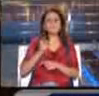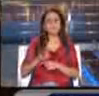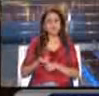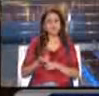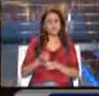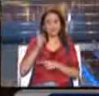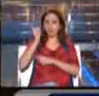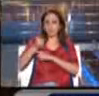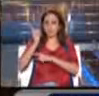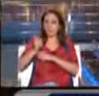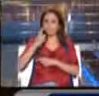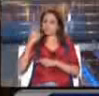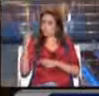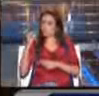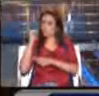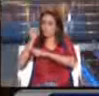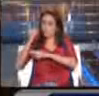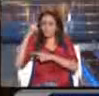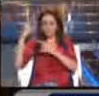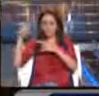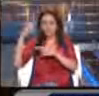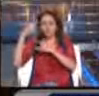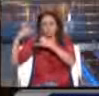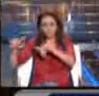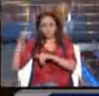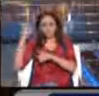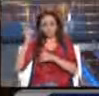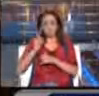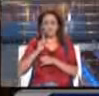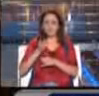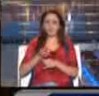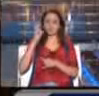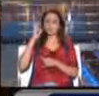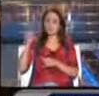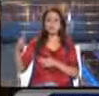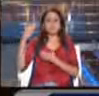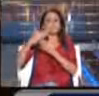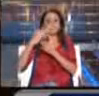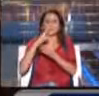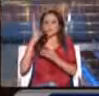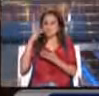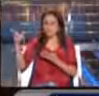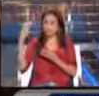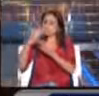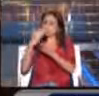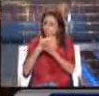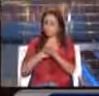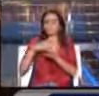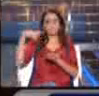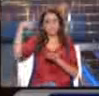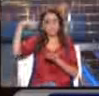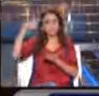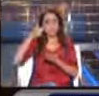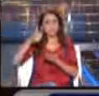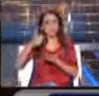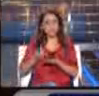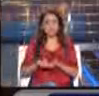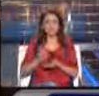الاسلوب الامر، لان هم انا اقدر اقول لك منظمين جدا عندهم هدف، حتى تحركاتهم عشان يجيبوا